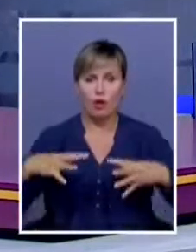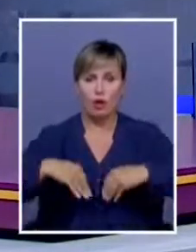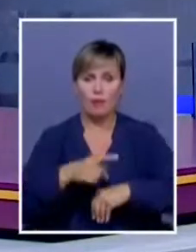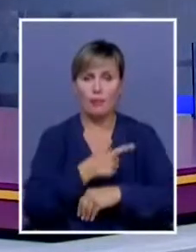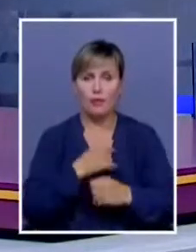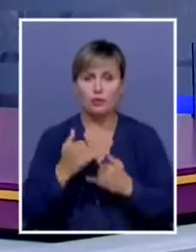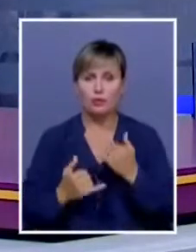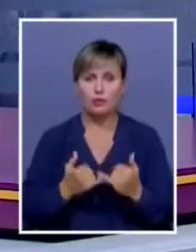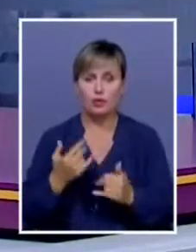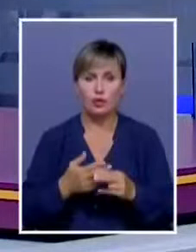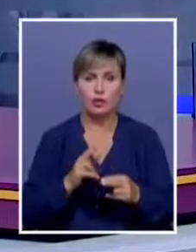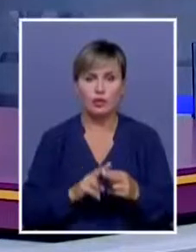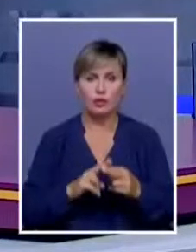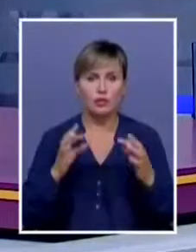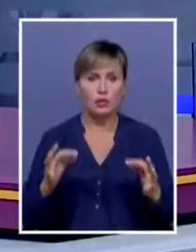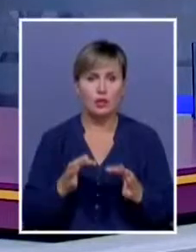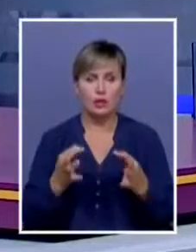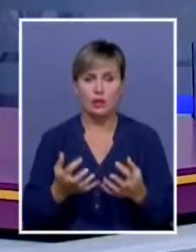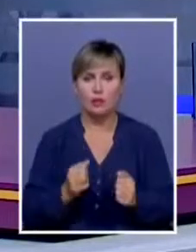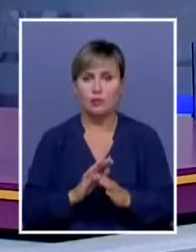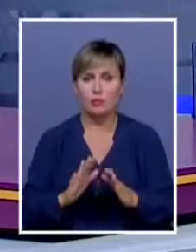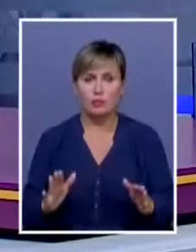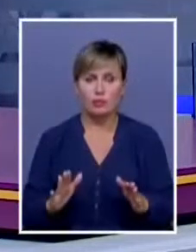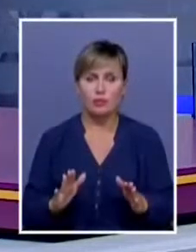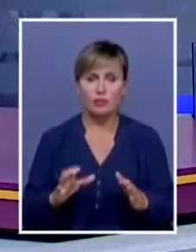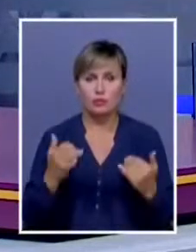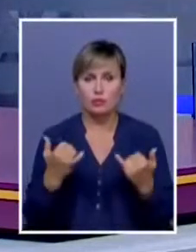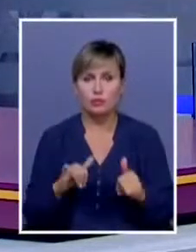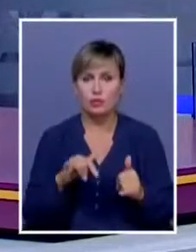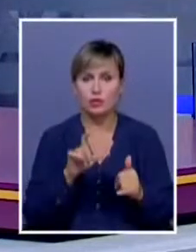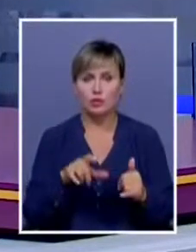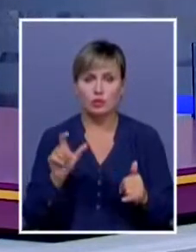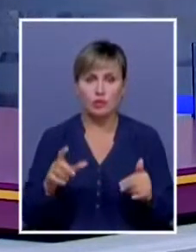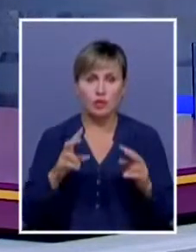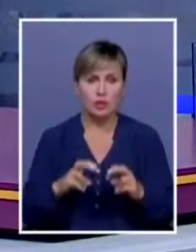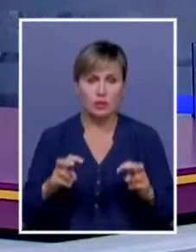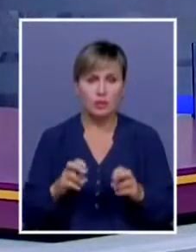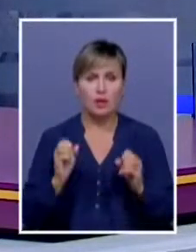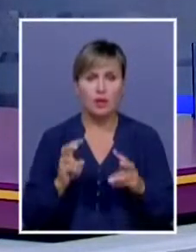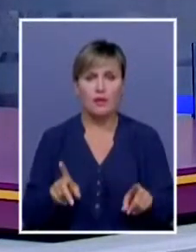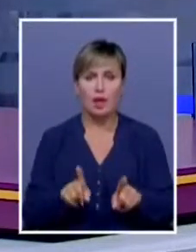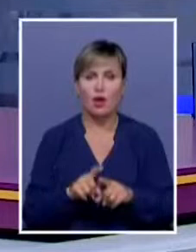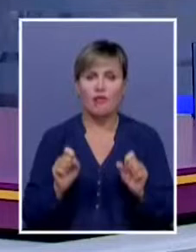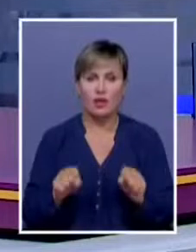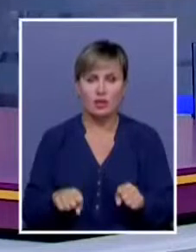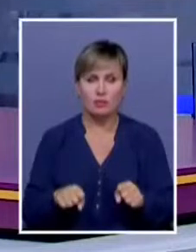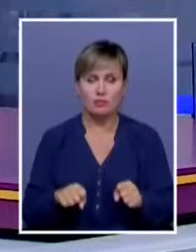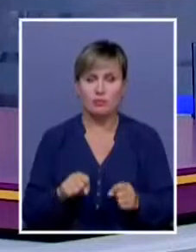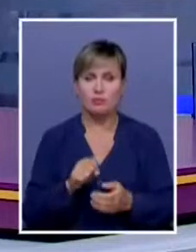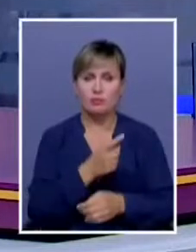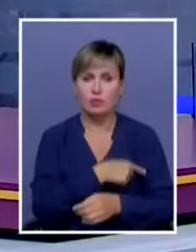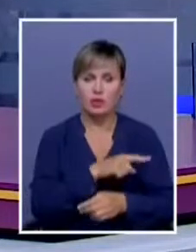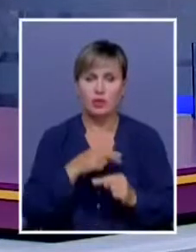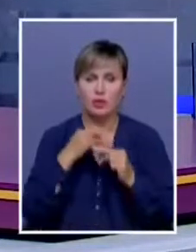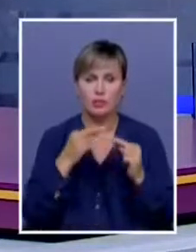медицинских услуг, которые они никогда не получали. Вместе с удивленными горожанами разбираться, как такое возможно, в 20-ю поликлинику